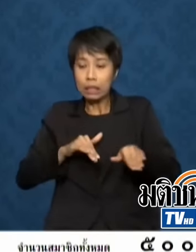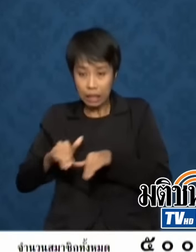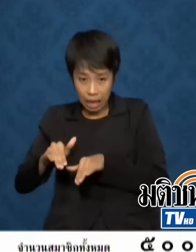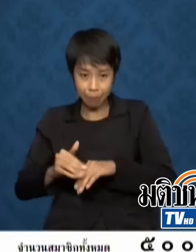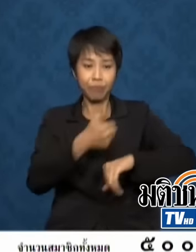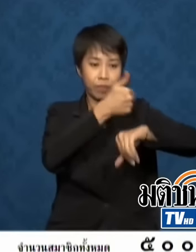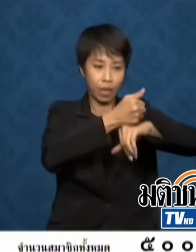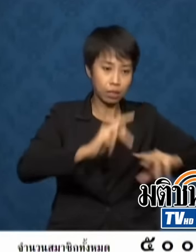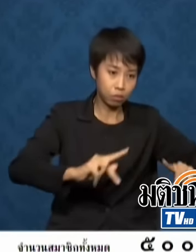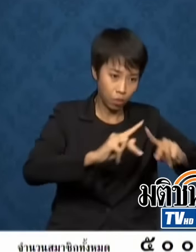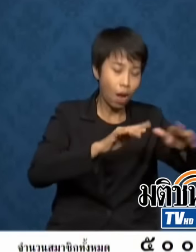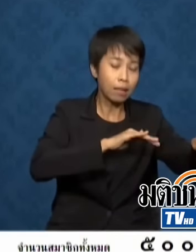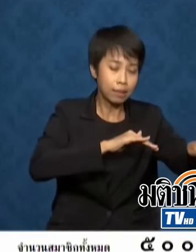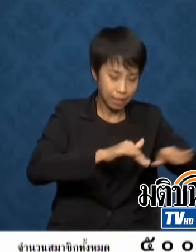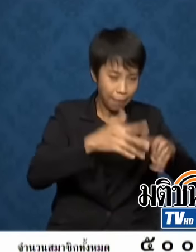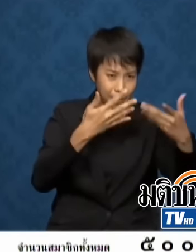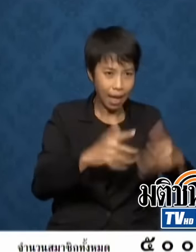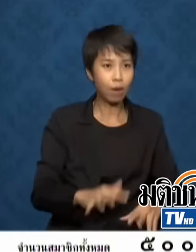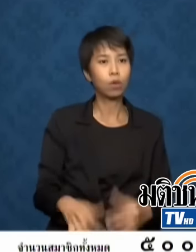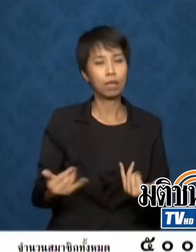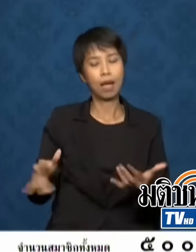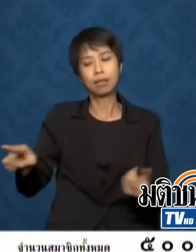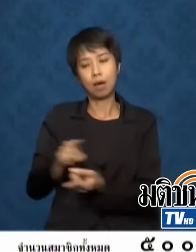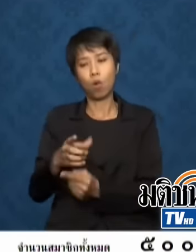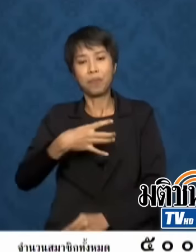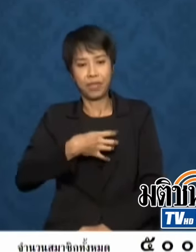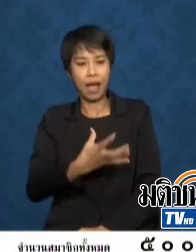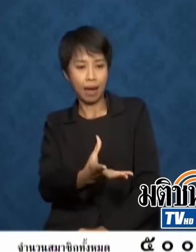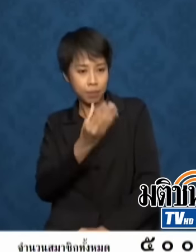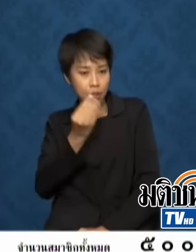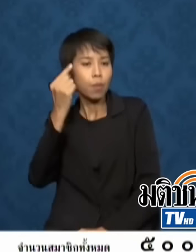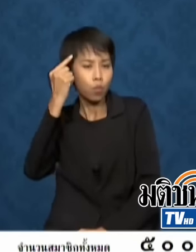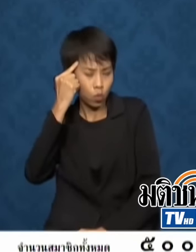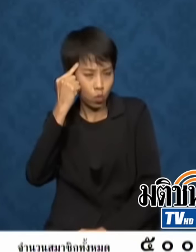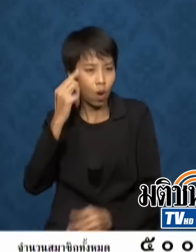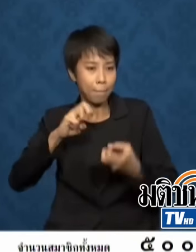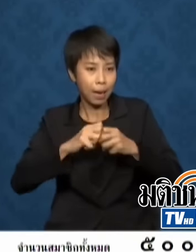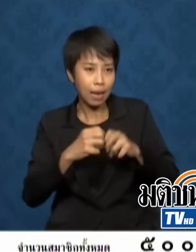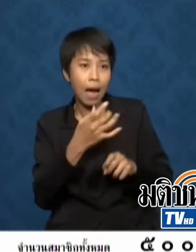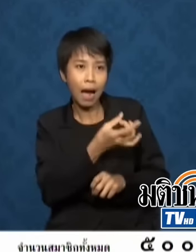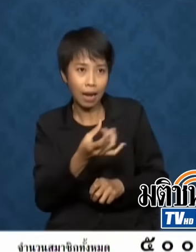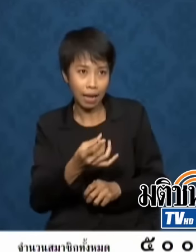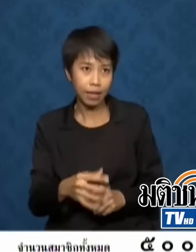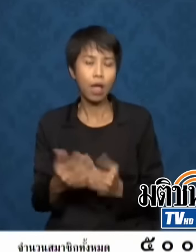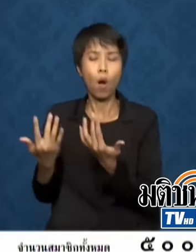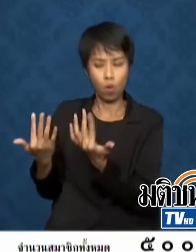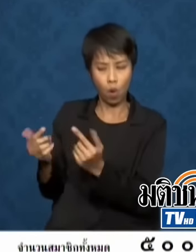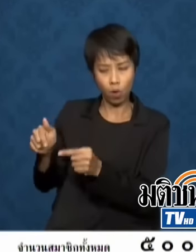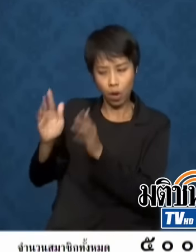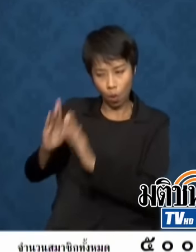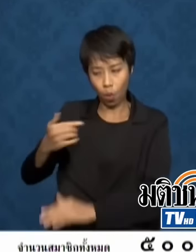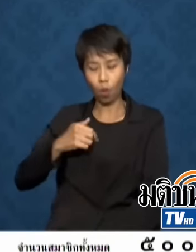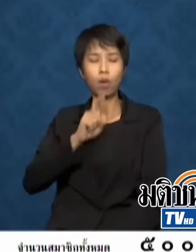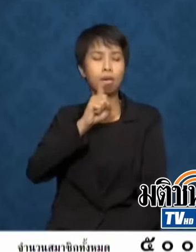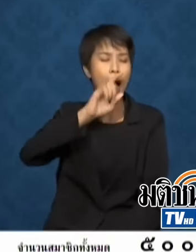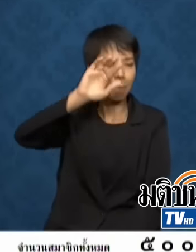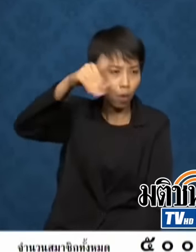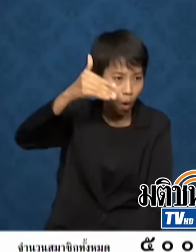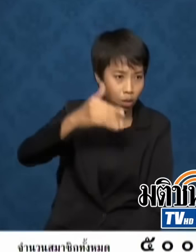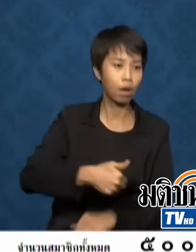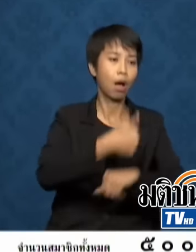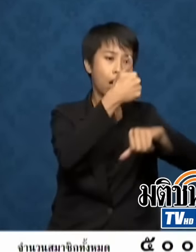ล้วครับสังคมต้องการคำตอบและความคืบหน้าถึงมาตรฐานในเรื่องการดูแลนักโทษนอกเรือนจำให้ทางผู้ถามกระทู้เป็นผู้ถามให้ทางท่านรัฐม